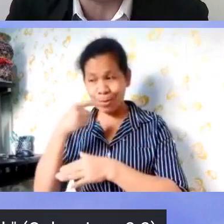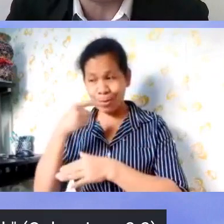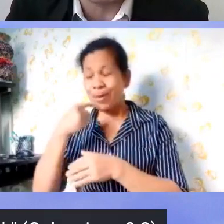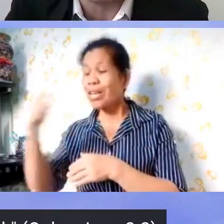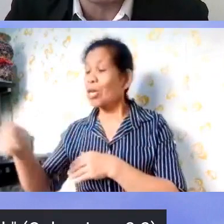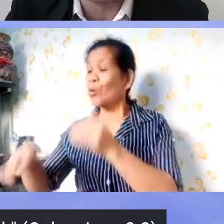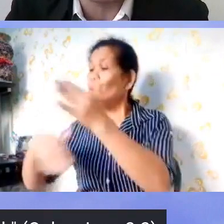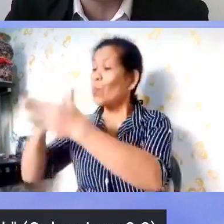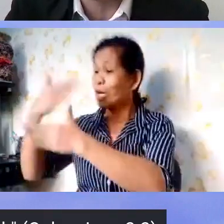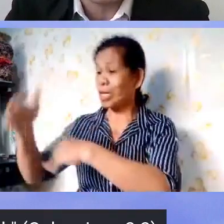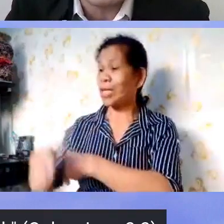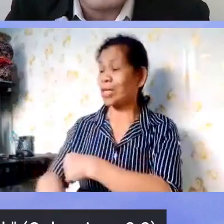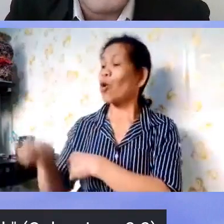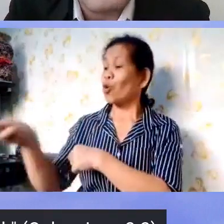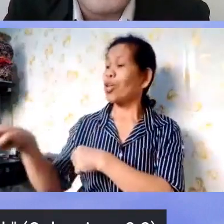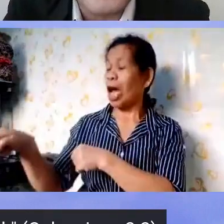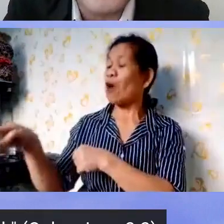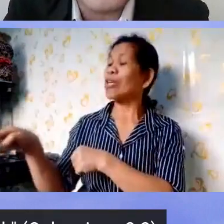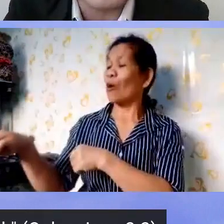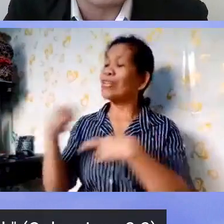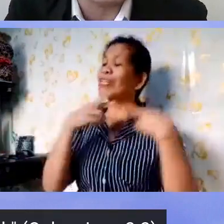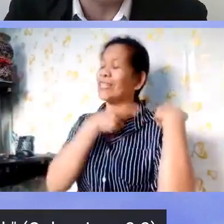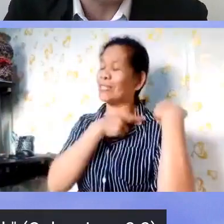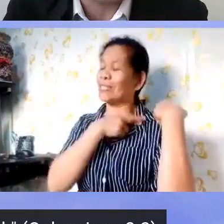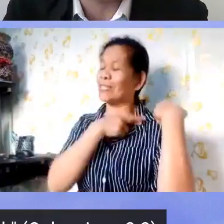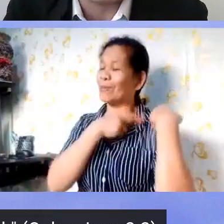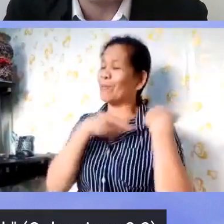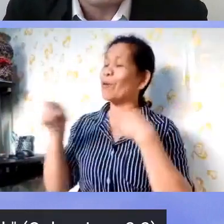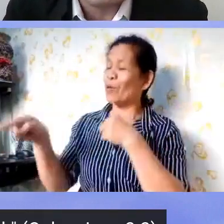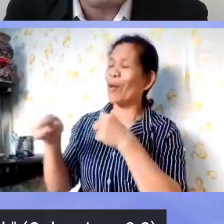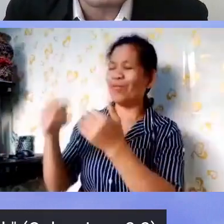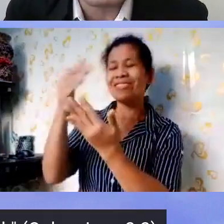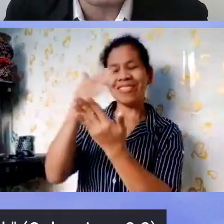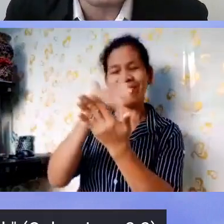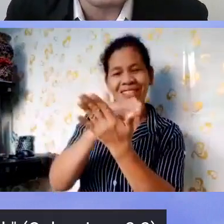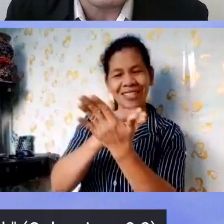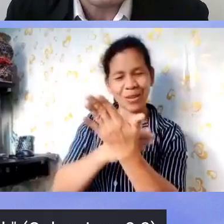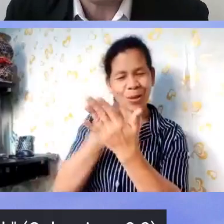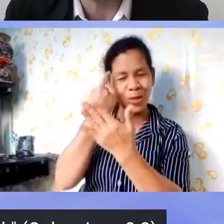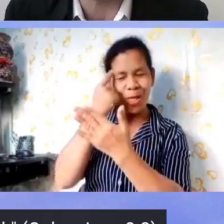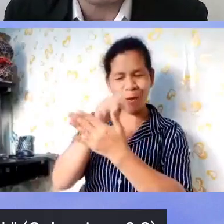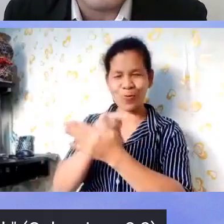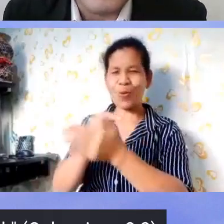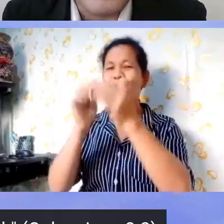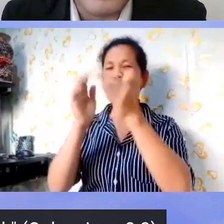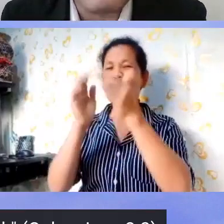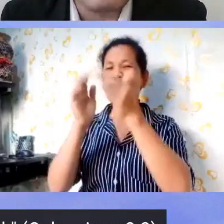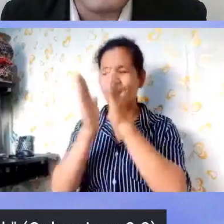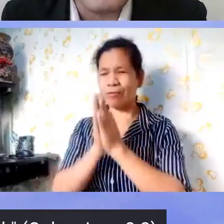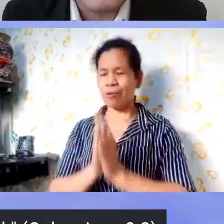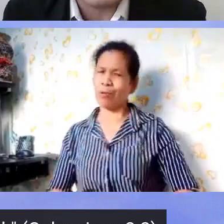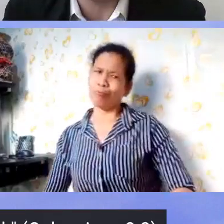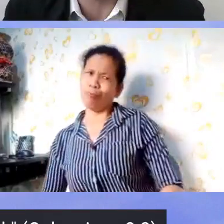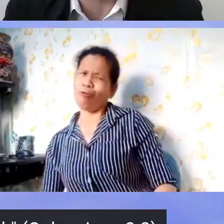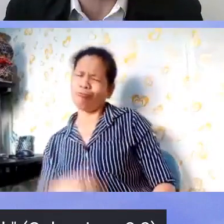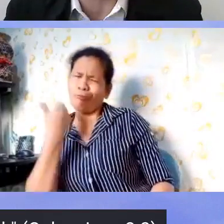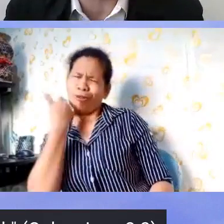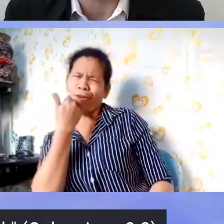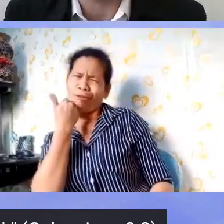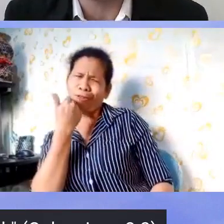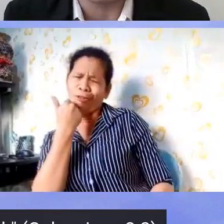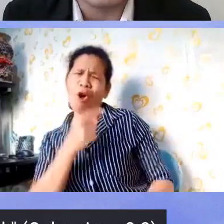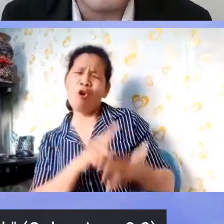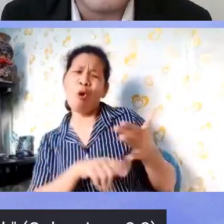natin, sa susunod na session, ikaw ay manalangin ha. Ang sabi, ay pastor, nakakahiya po. Ano pong